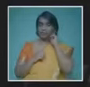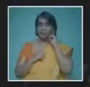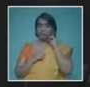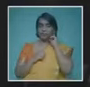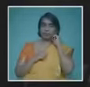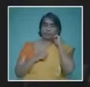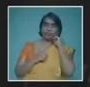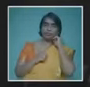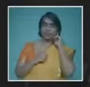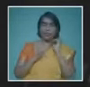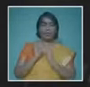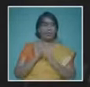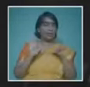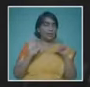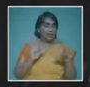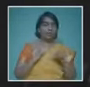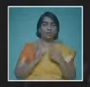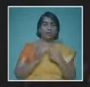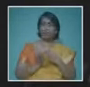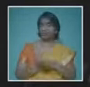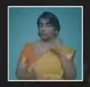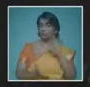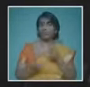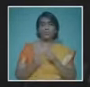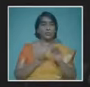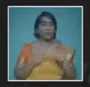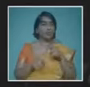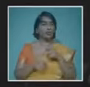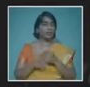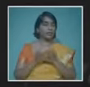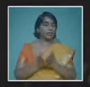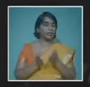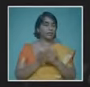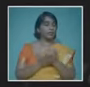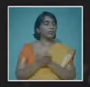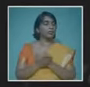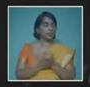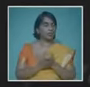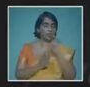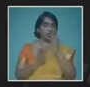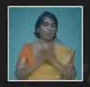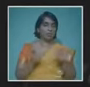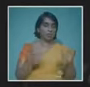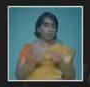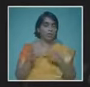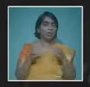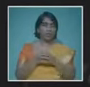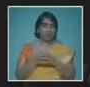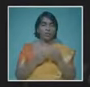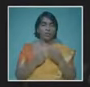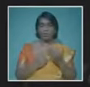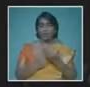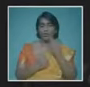මිලියන 7ක ධාරිතාවයක් මෙහෙවන මේ පර්යන්ත සියලු කොළඹ වරාය අධිකාරිය අපිට